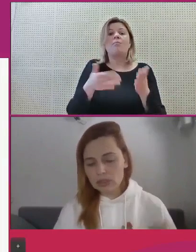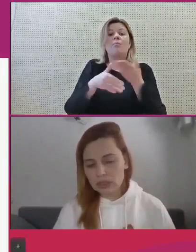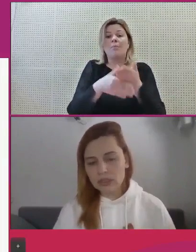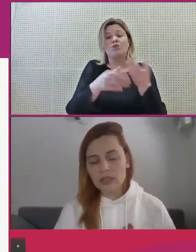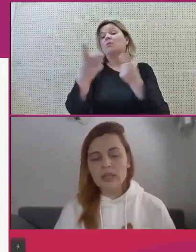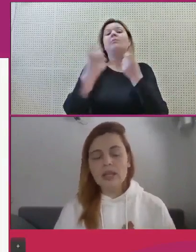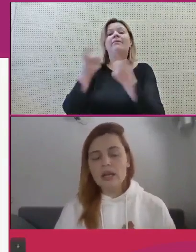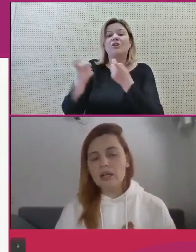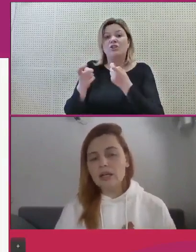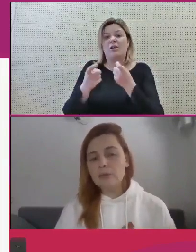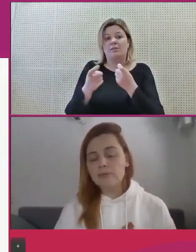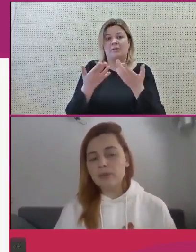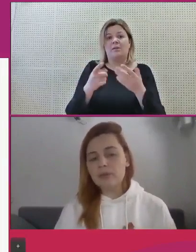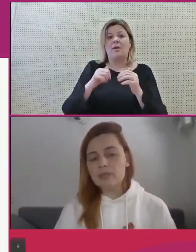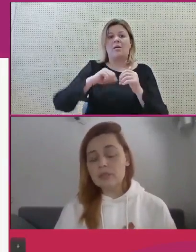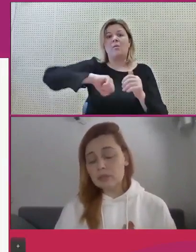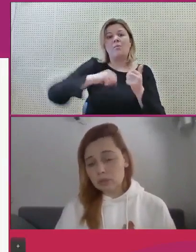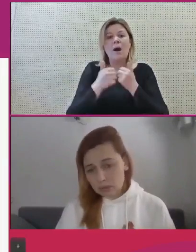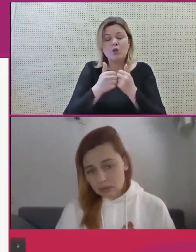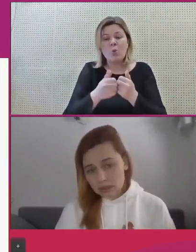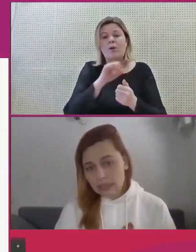создания партнерской сетки. Да.